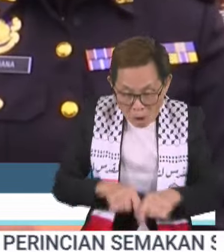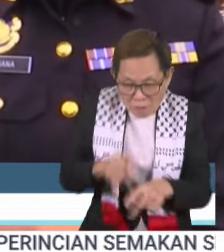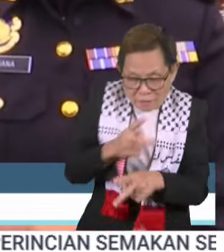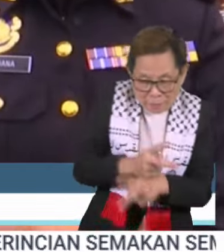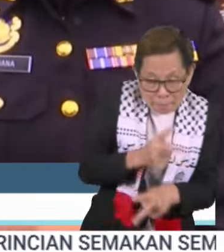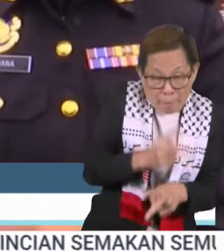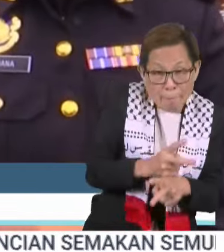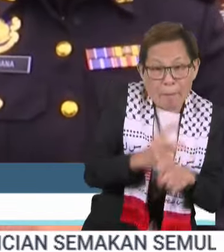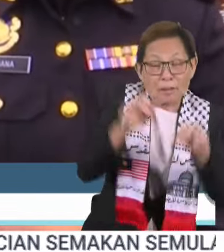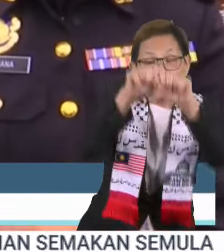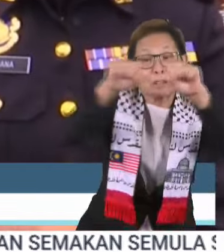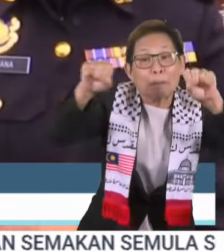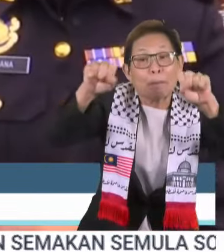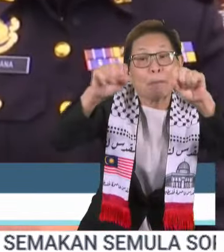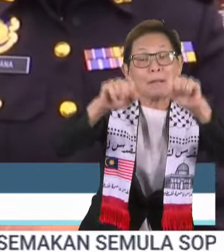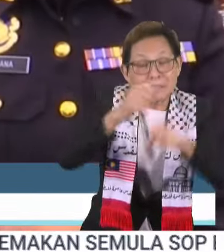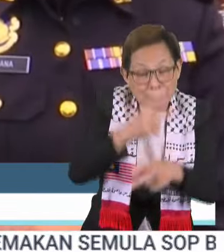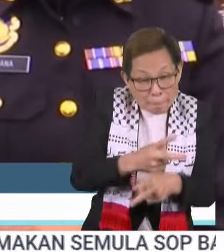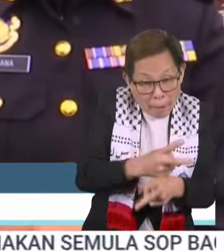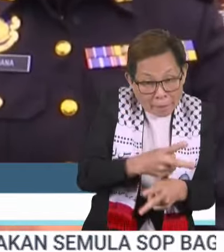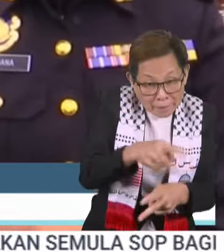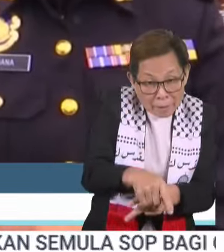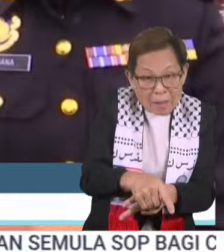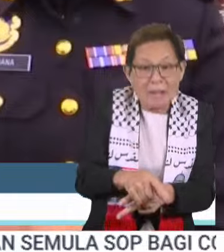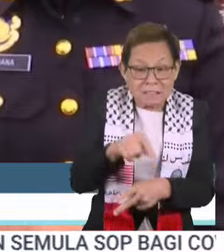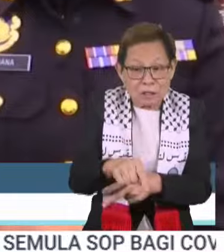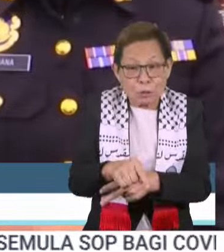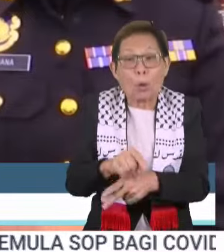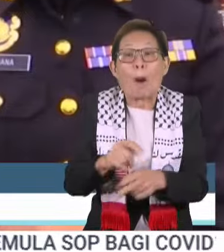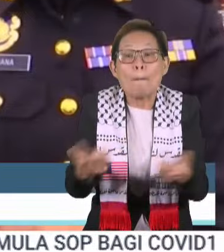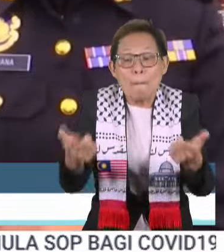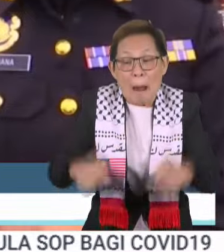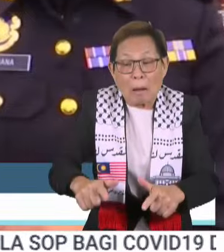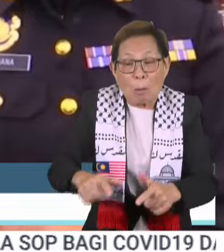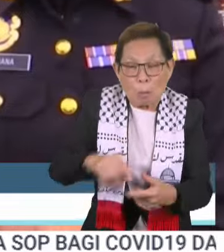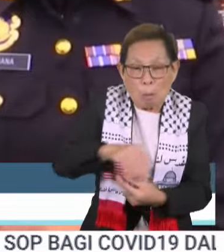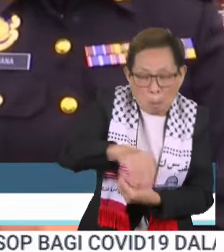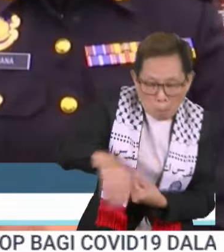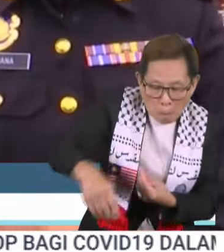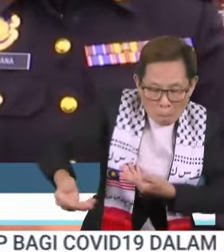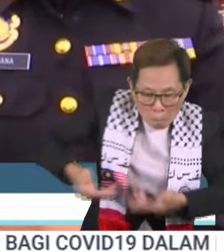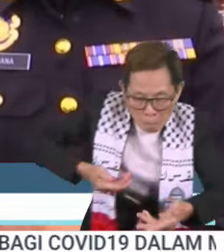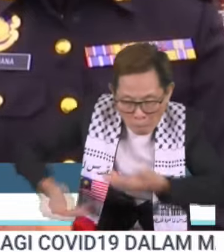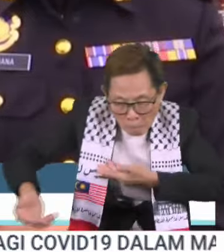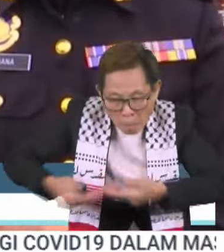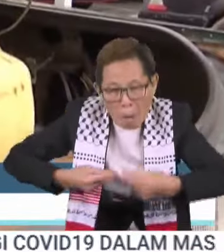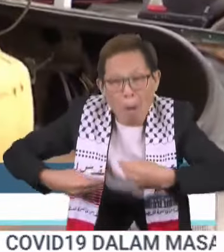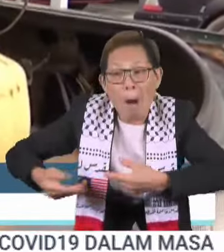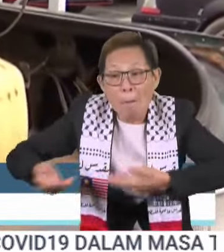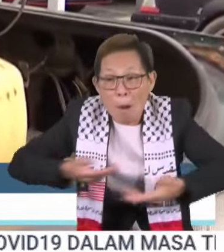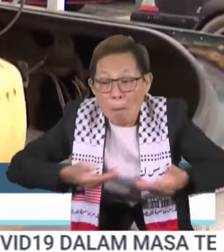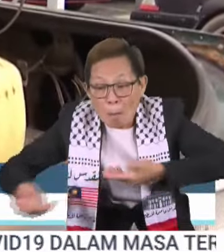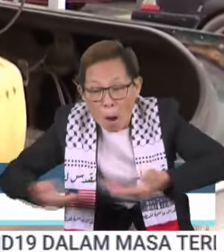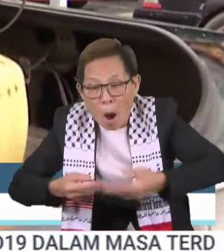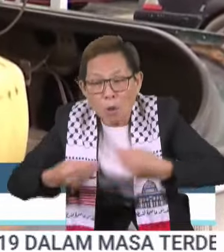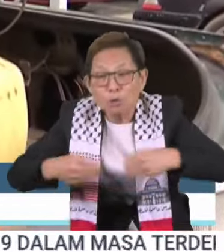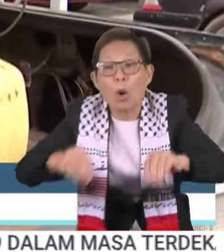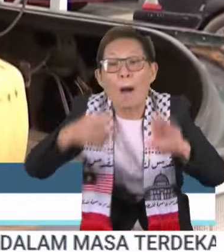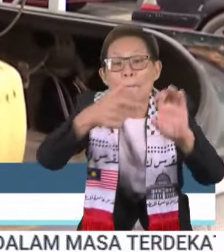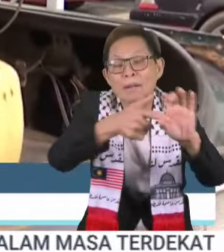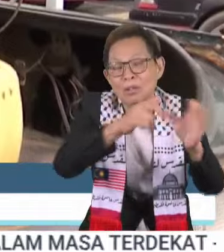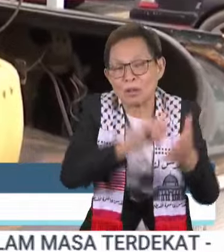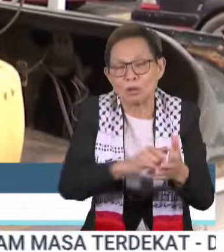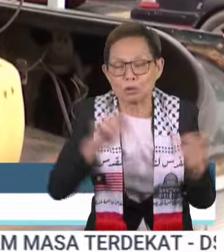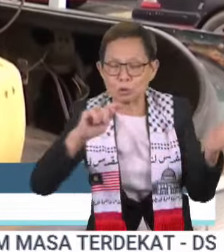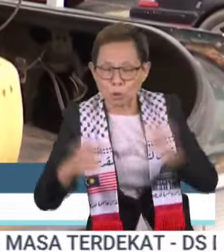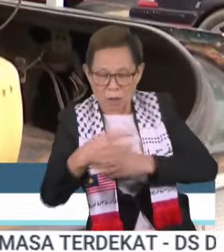lah. Daripada situ akan berlakunya transaksi jual beli bahan api berkenaan. Ubah suai